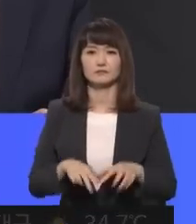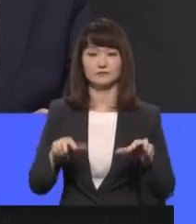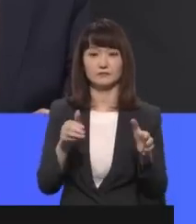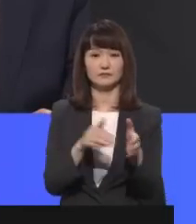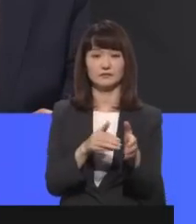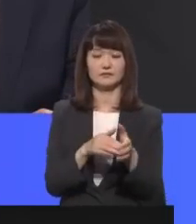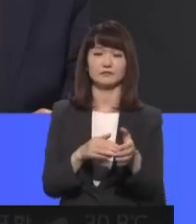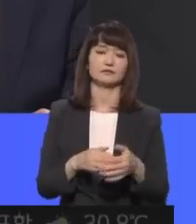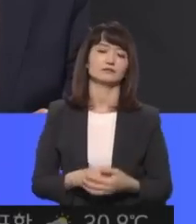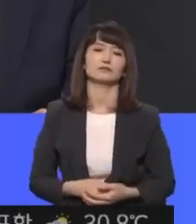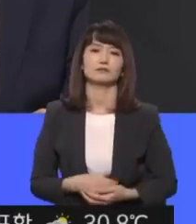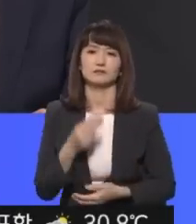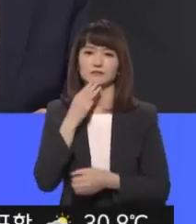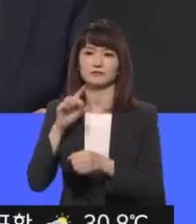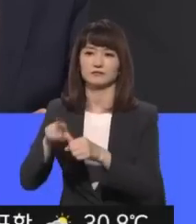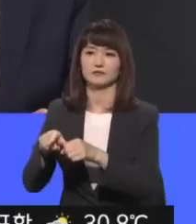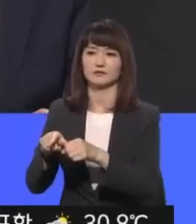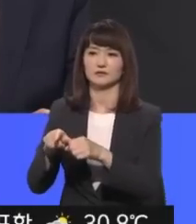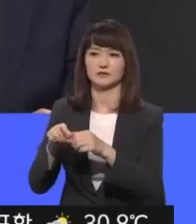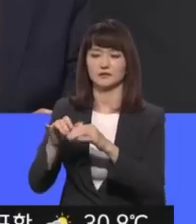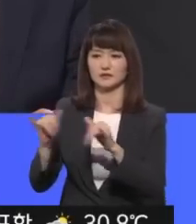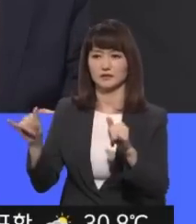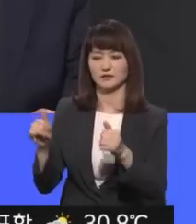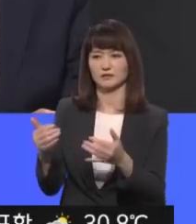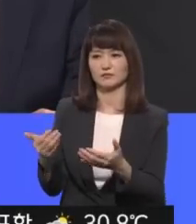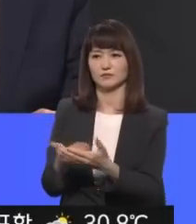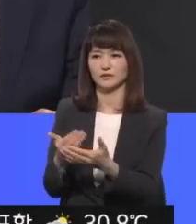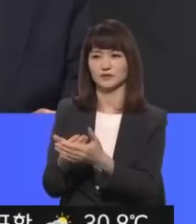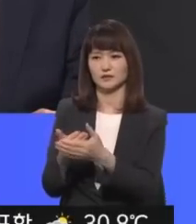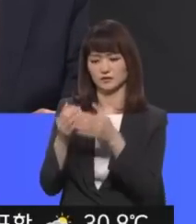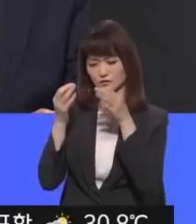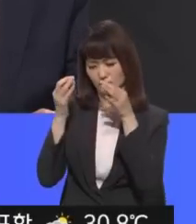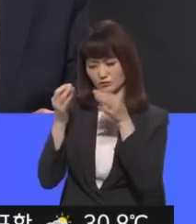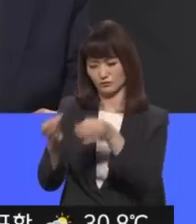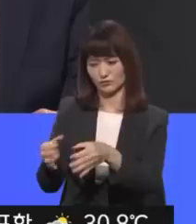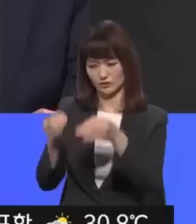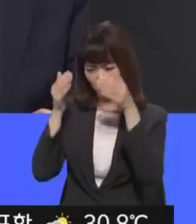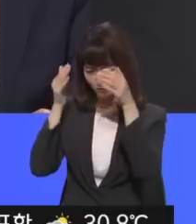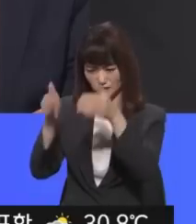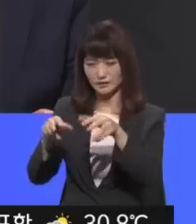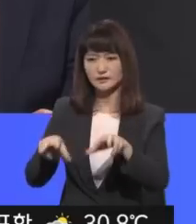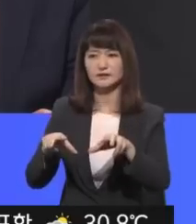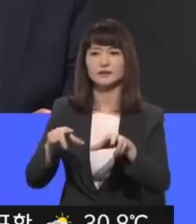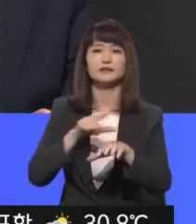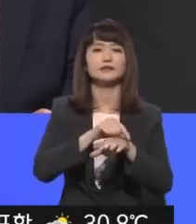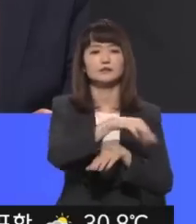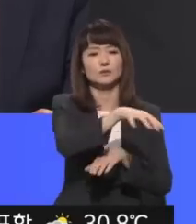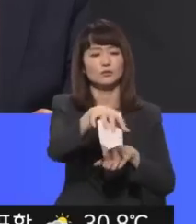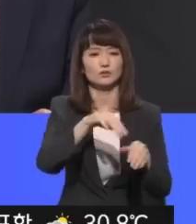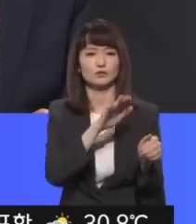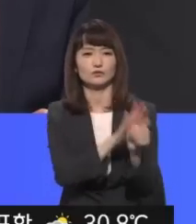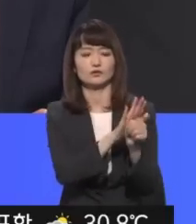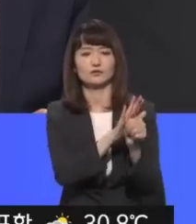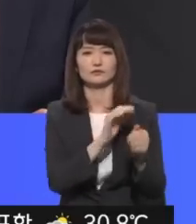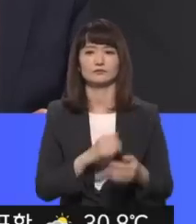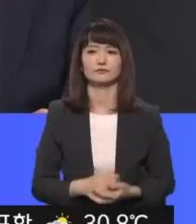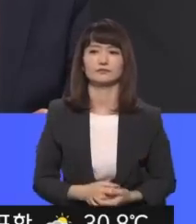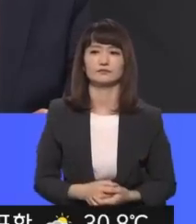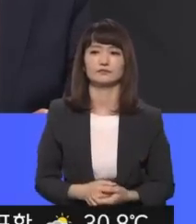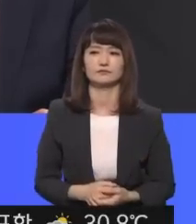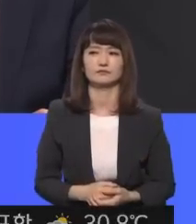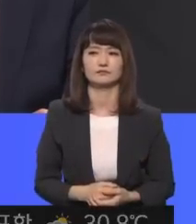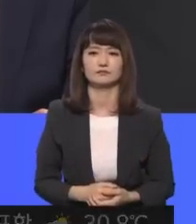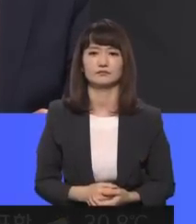효율 때문에 수도권 집중화 했으면 됐지 뭐 이제 지만 힘 좀 써라 라는 의견 해주셨구요 룰루랄라 롤로